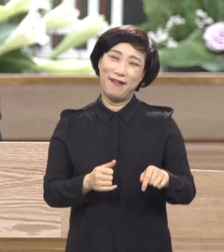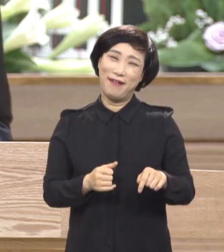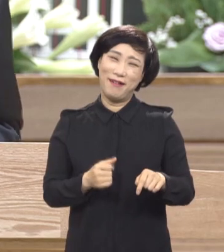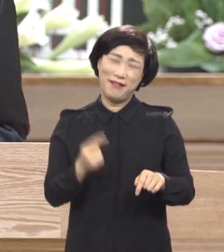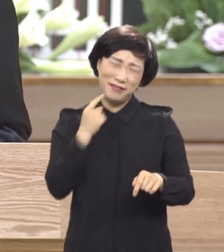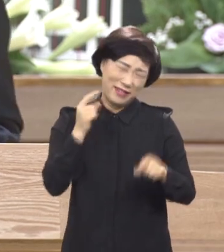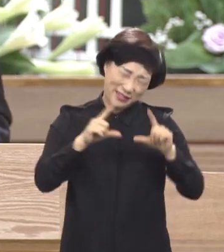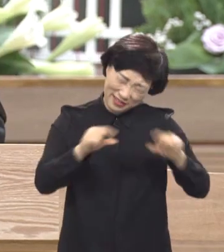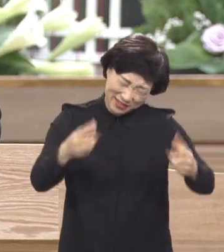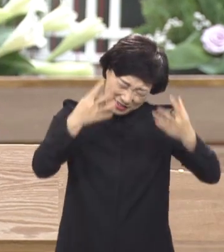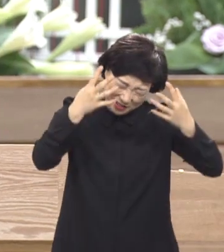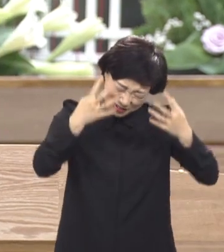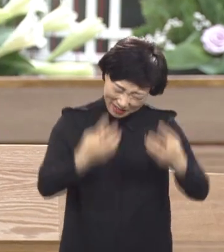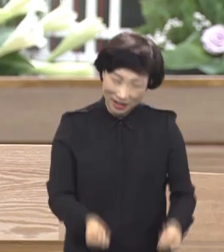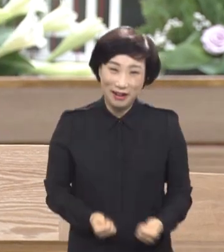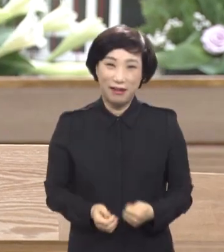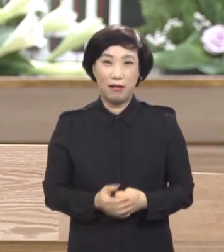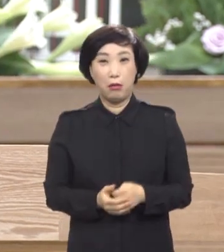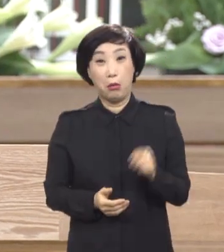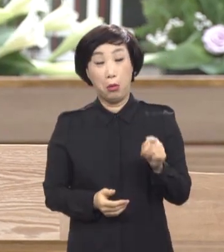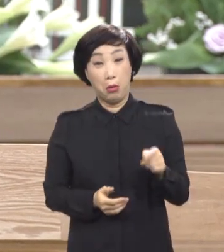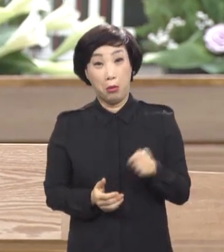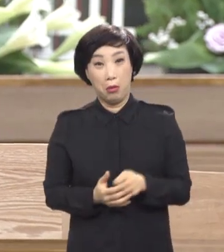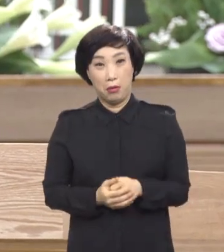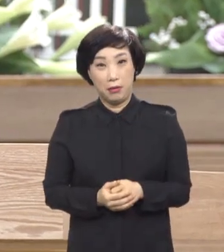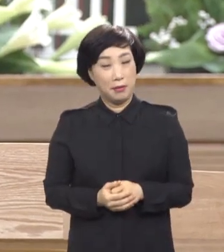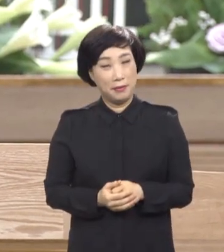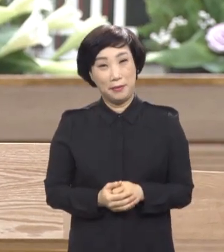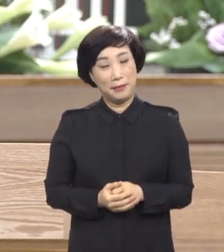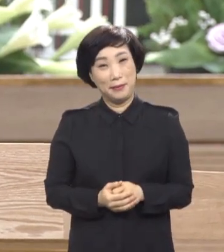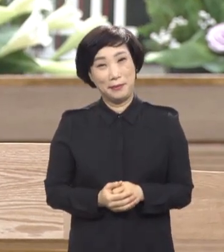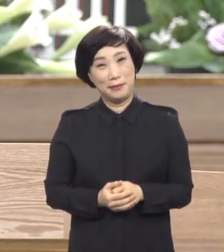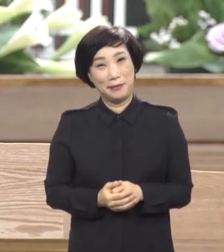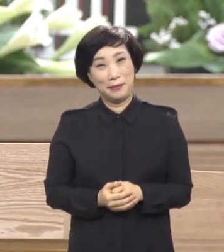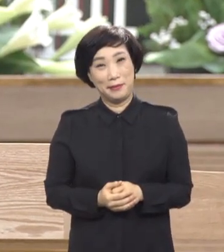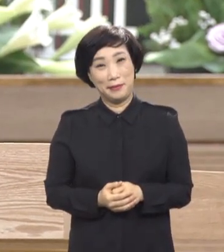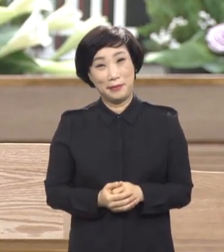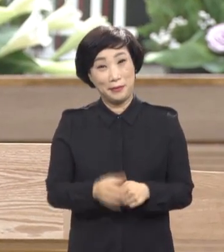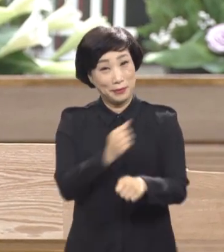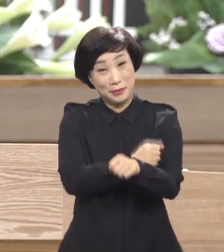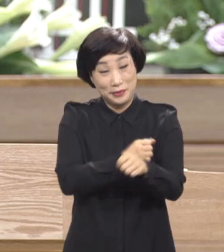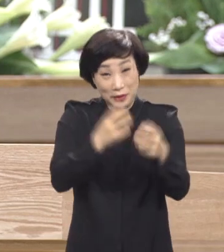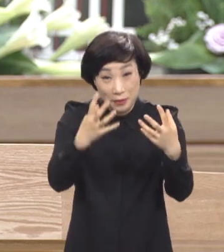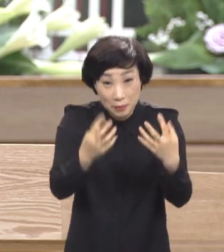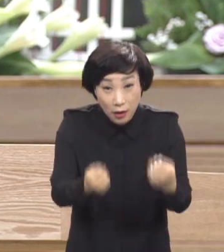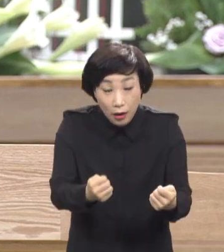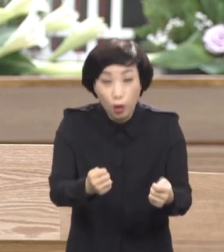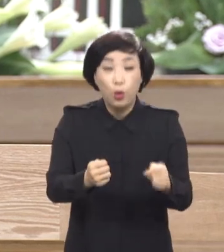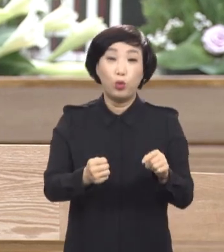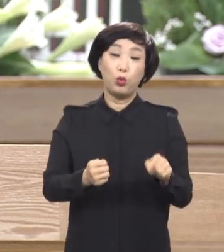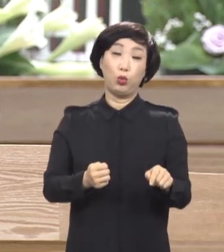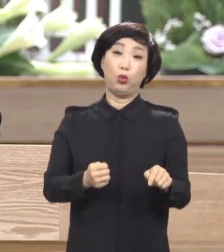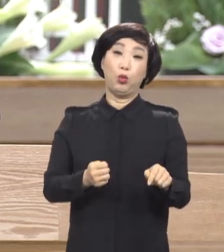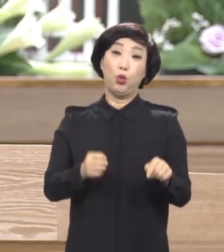만장한 참 골국이 많은데도 불구하고